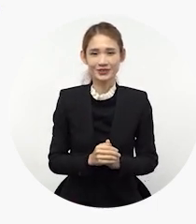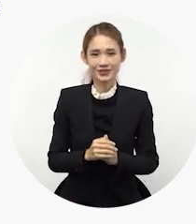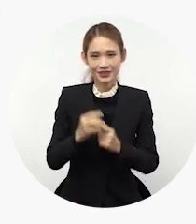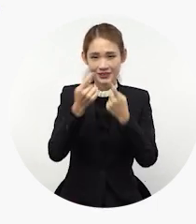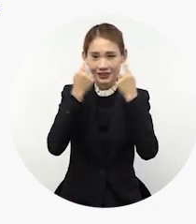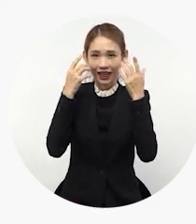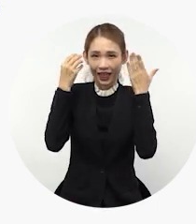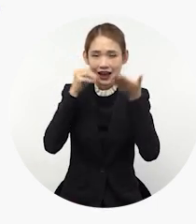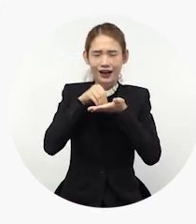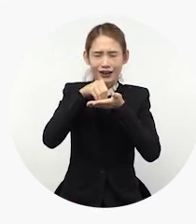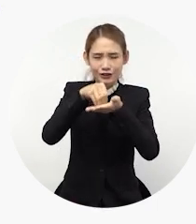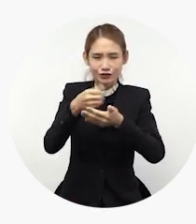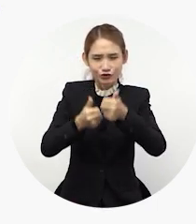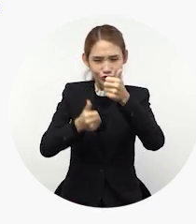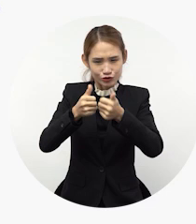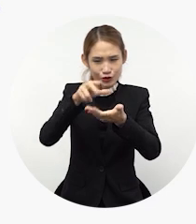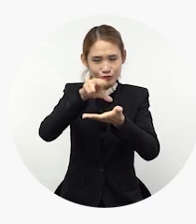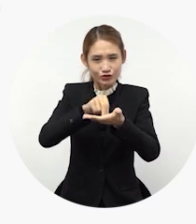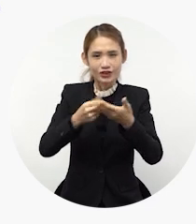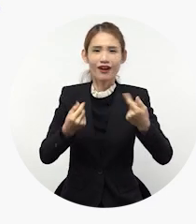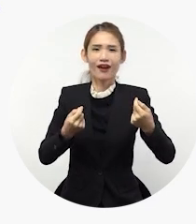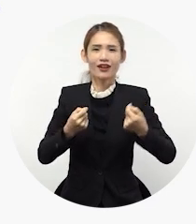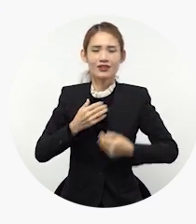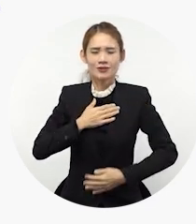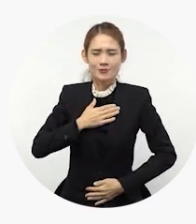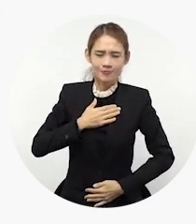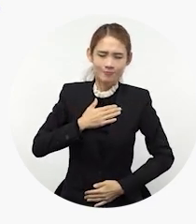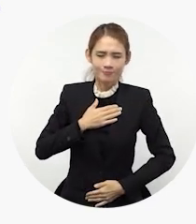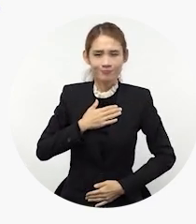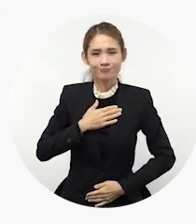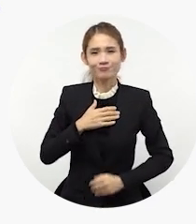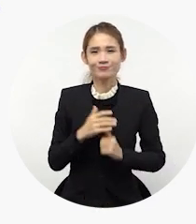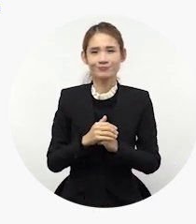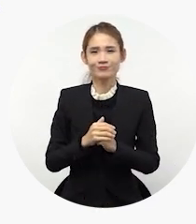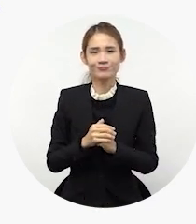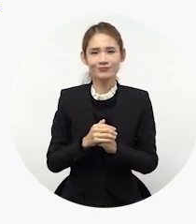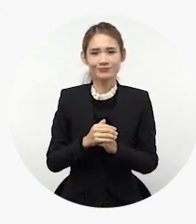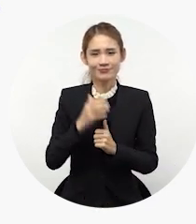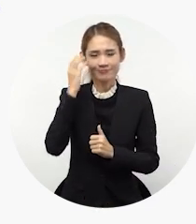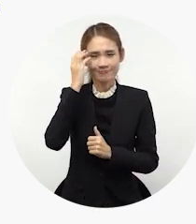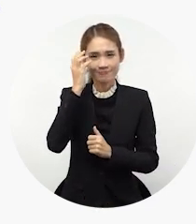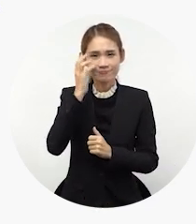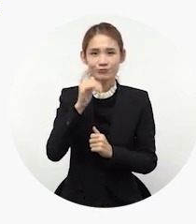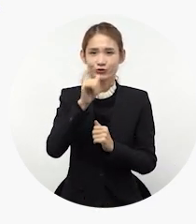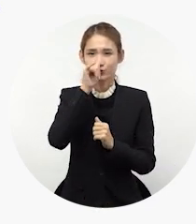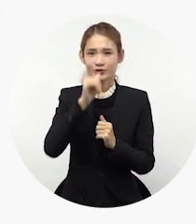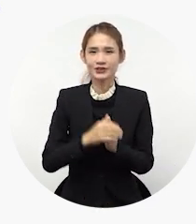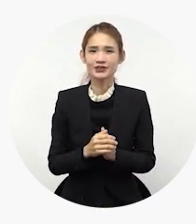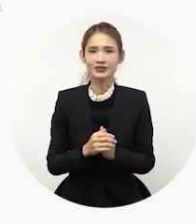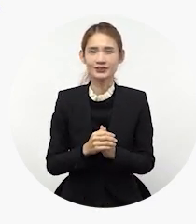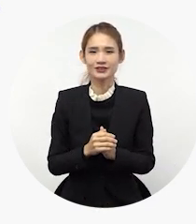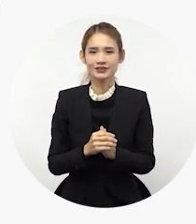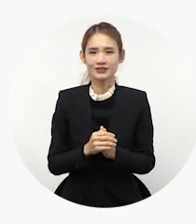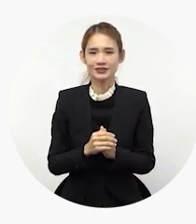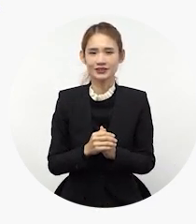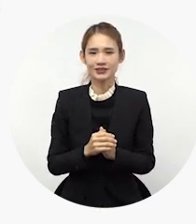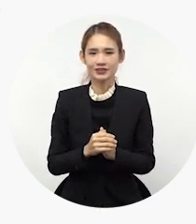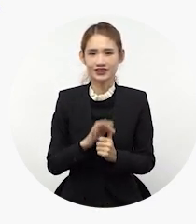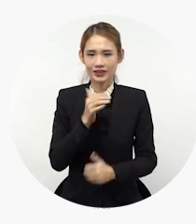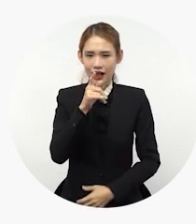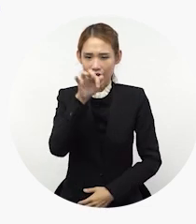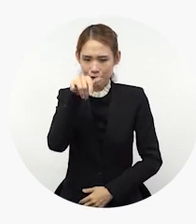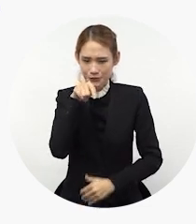약간 수능 문제처럼 뭔가 함정이 숨어 있을 것 같아요. 그렇죠. 네. 제가 함정을 이렇게 파서 준비를 해봤습니다. 함정이 있을 것 같은데. 그렇습니다.